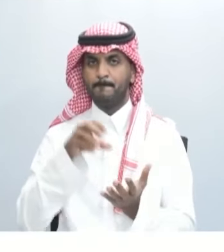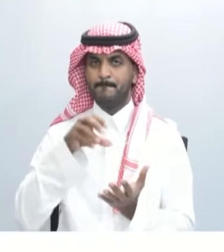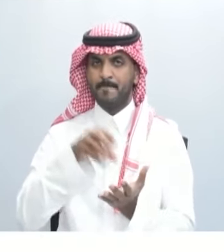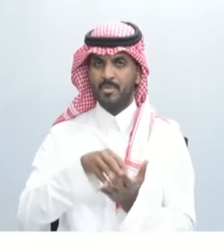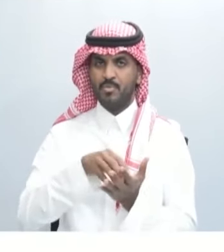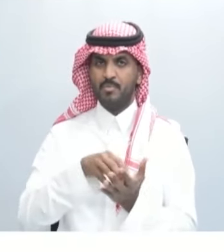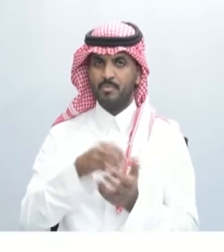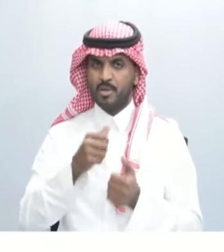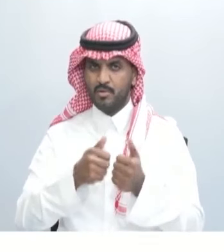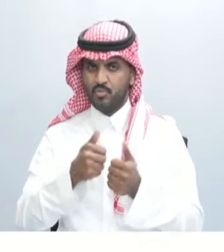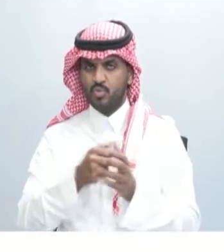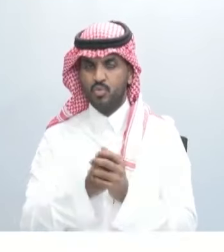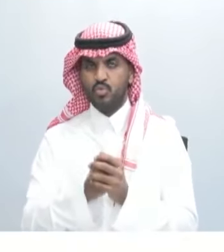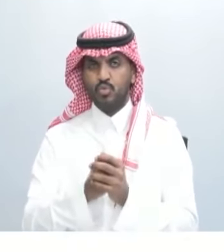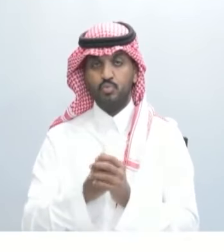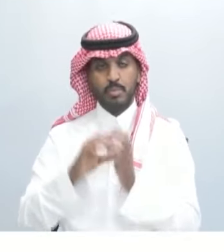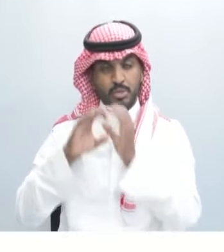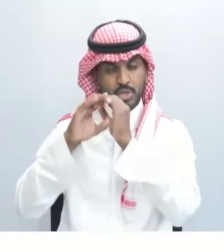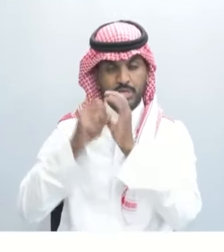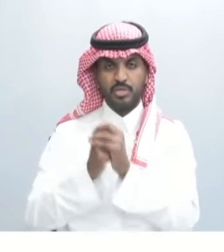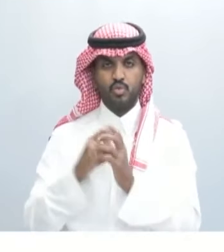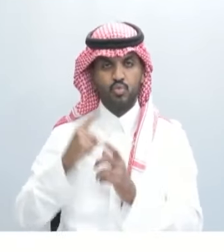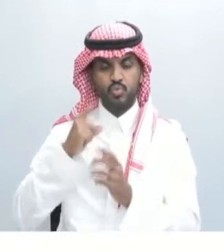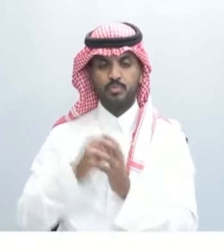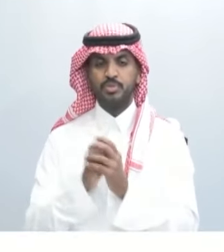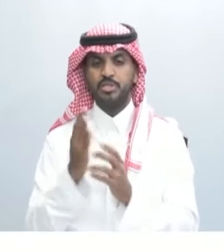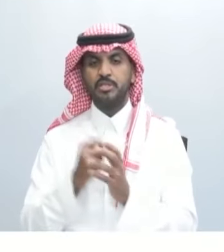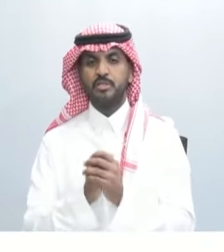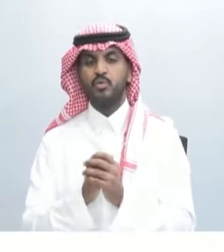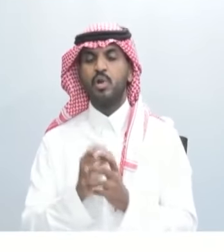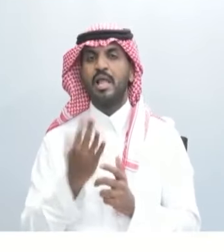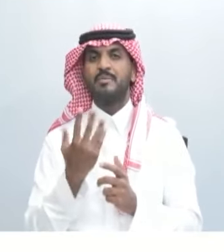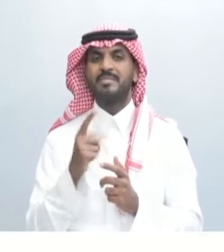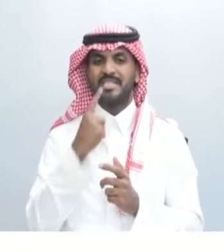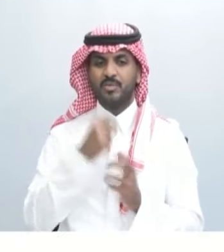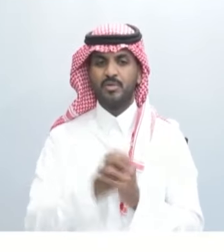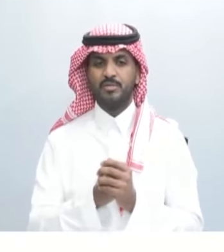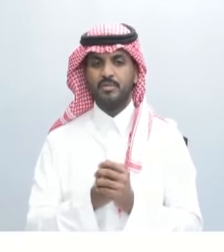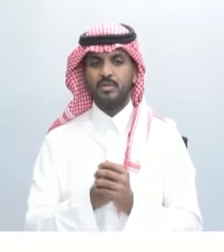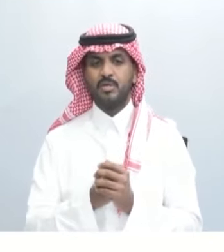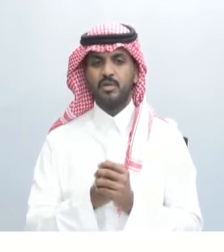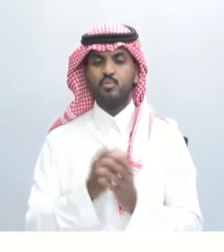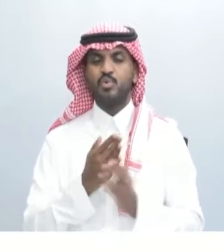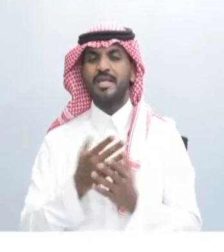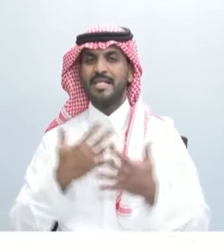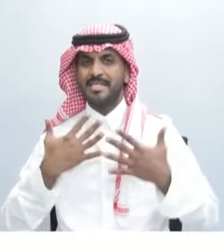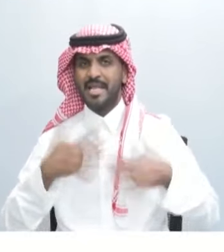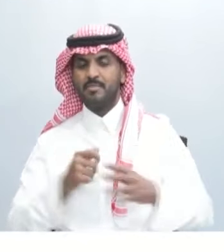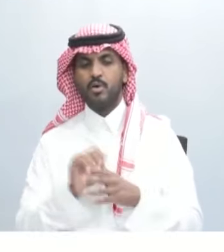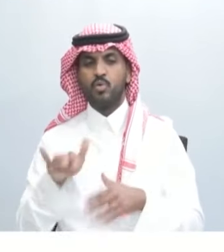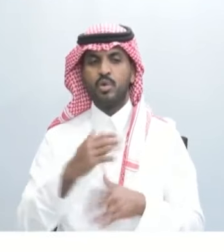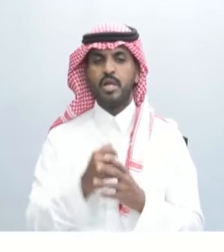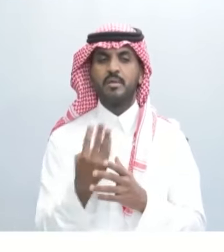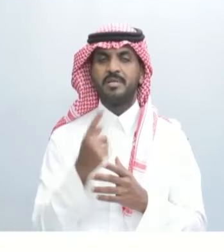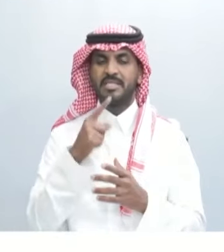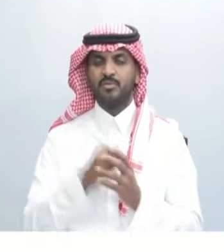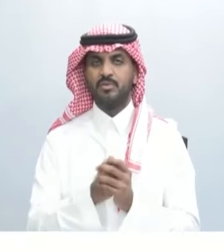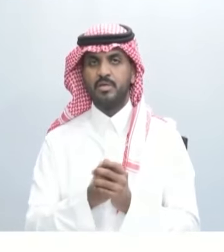العلوم في المدرسه بمجهر جديد كل خمس سنوات وبوسائل سلامه كل اربع سنوات